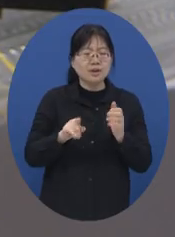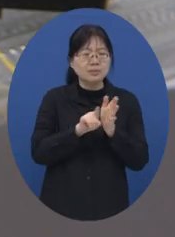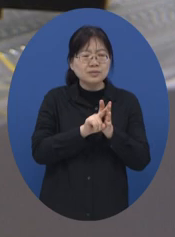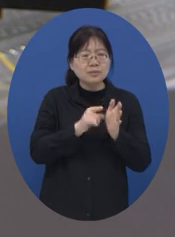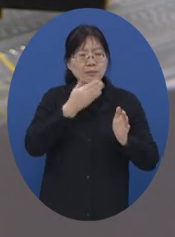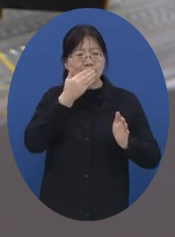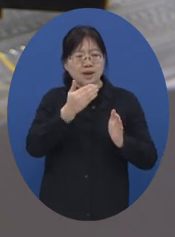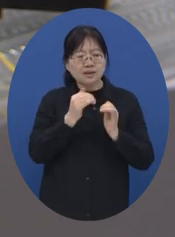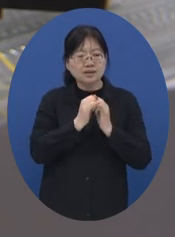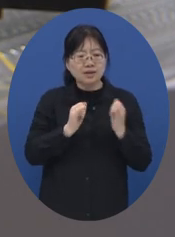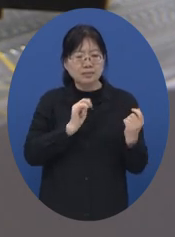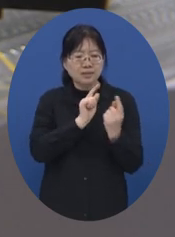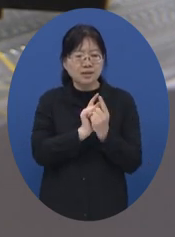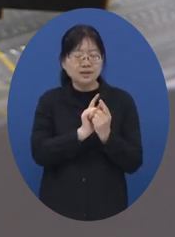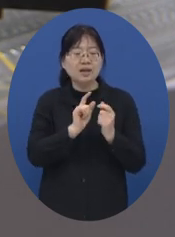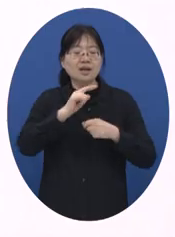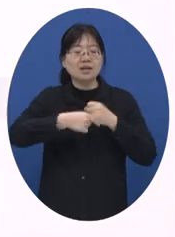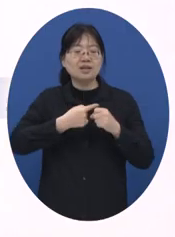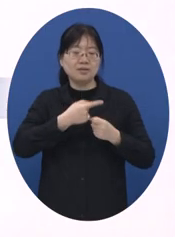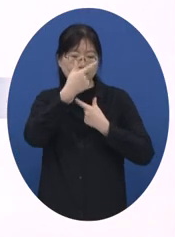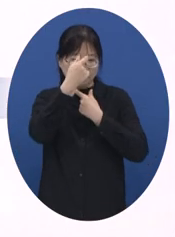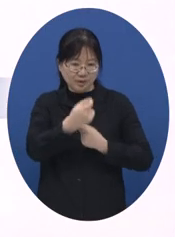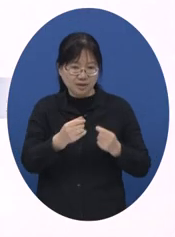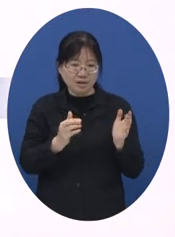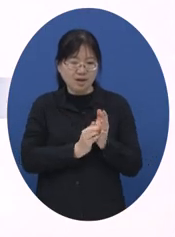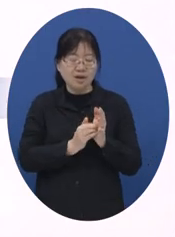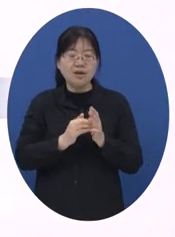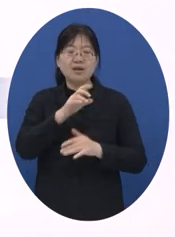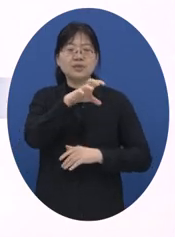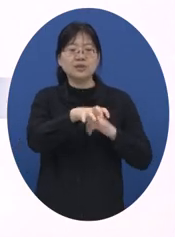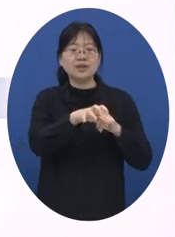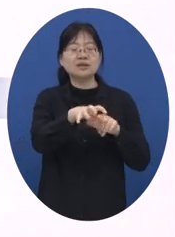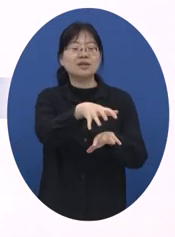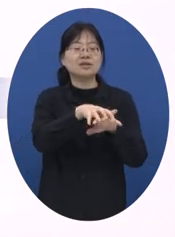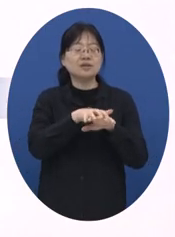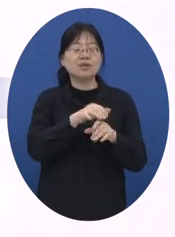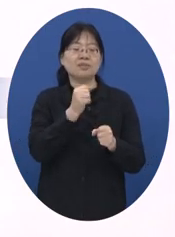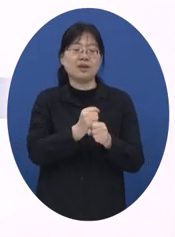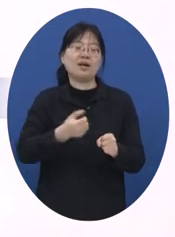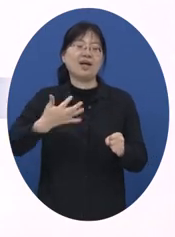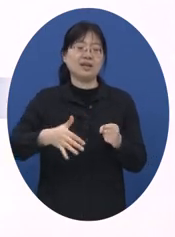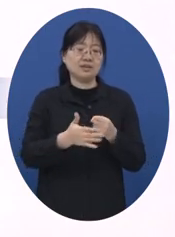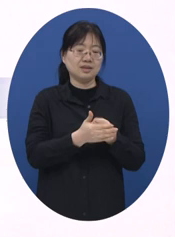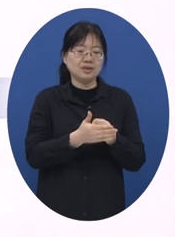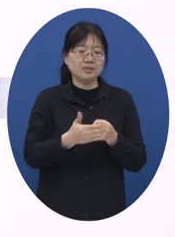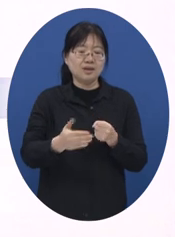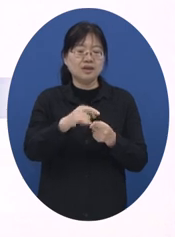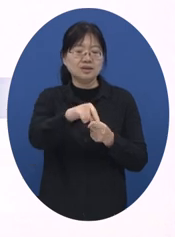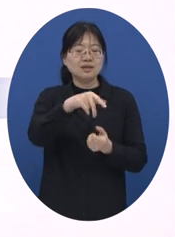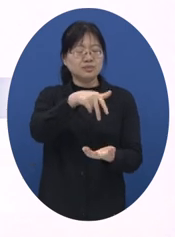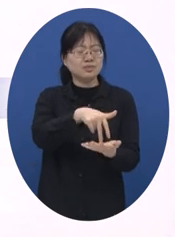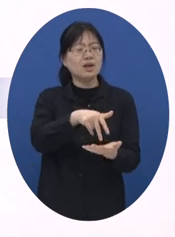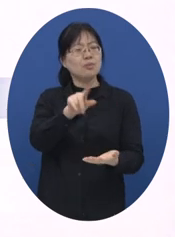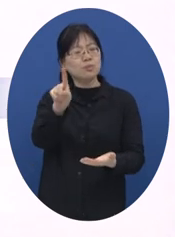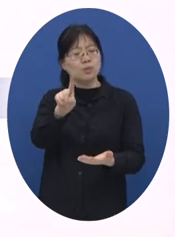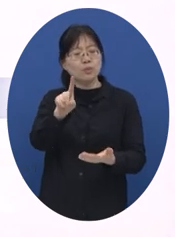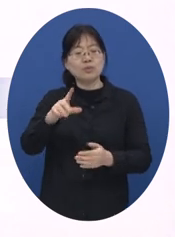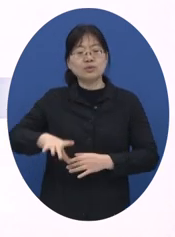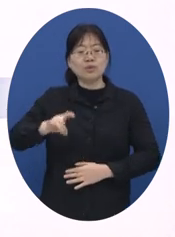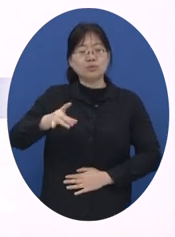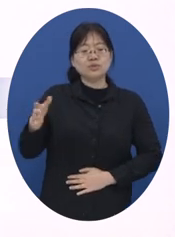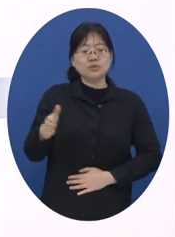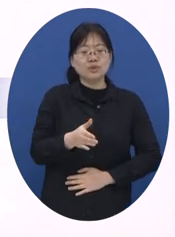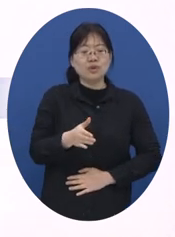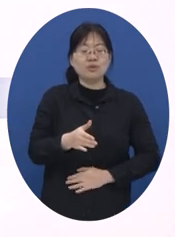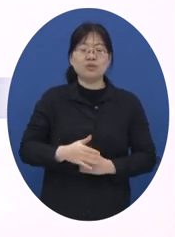데만 꼬박 1년이 걸렸습니다 현지에 있는 네트워크의 제가 형성이 안 돼 있기 때문에요 그 부분에 대해서